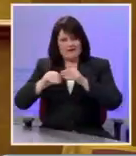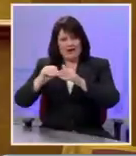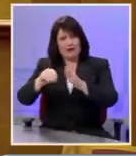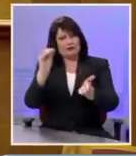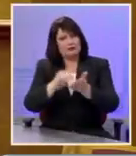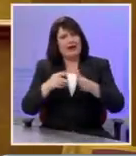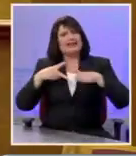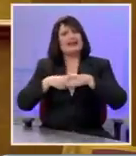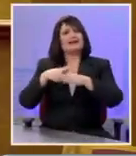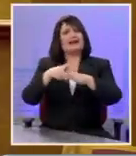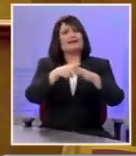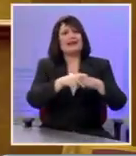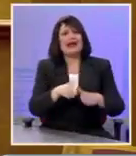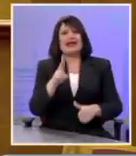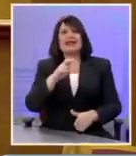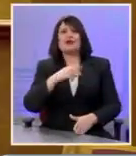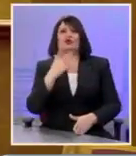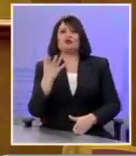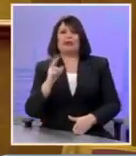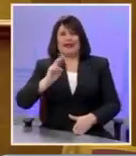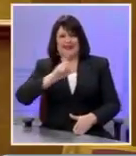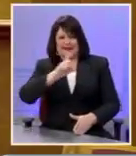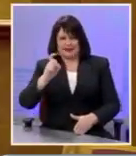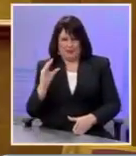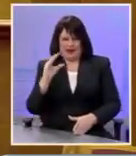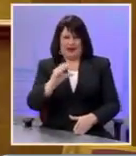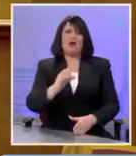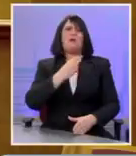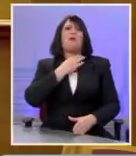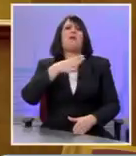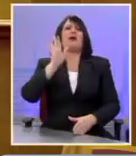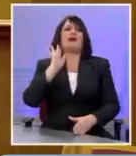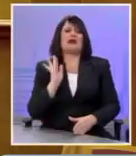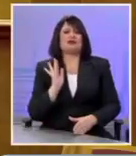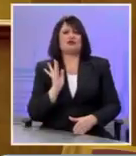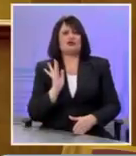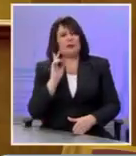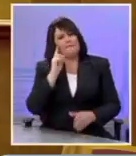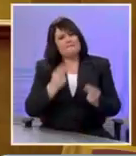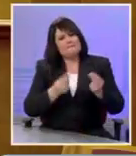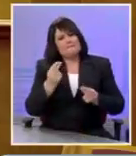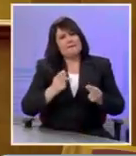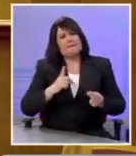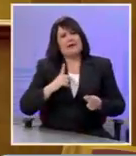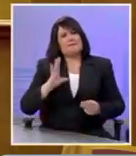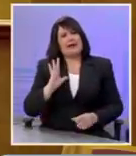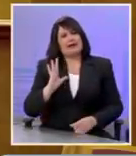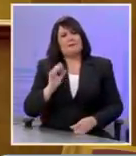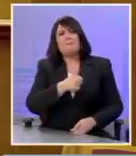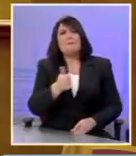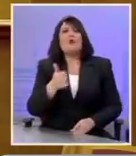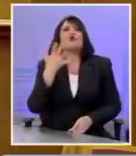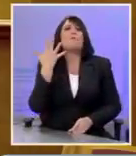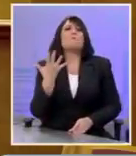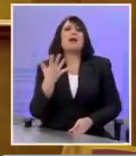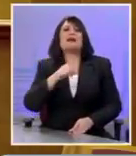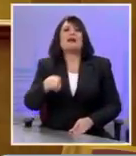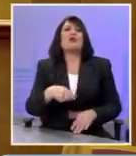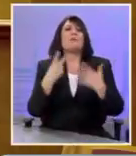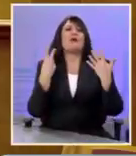των τραπεζών τα 25 δισεκατομμύρια ευρώ που υπολογιζόταν αρχικά, αλλά μόνο τα